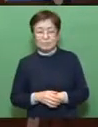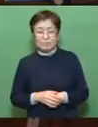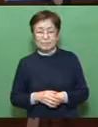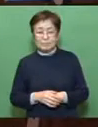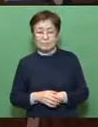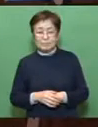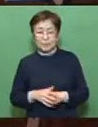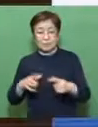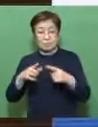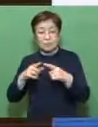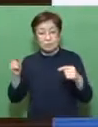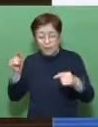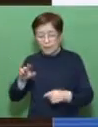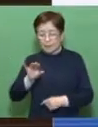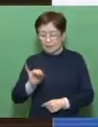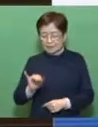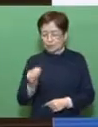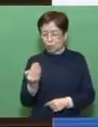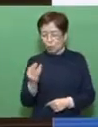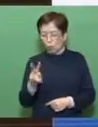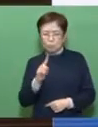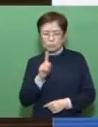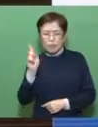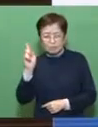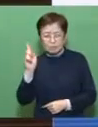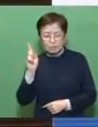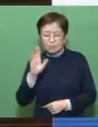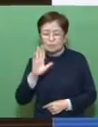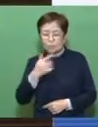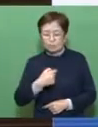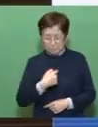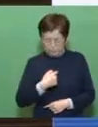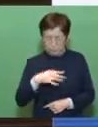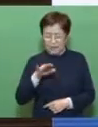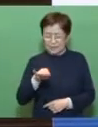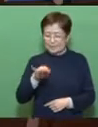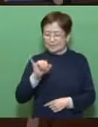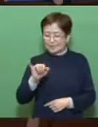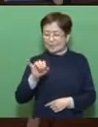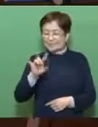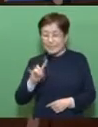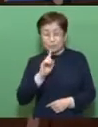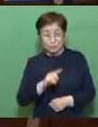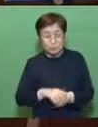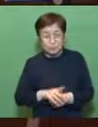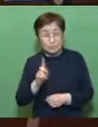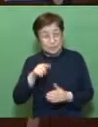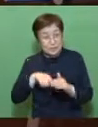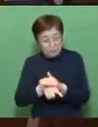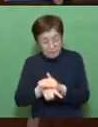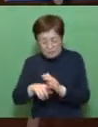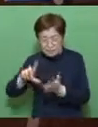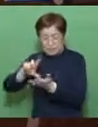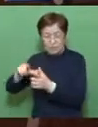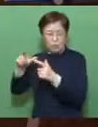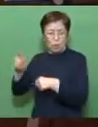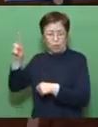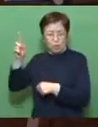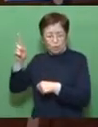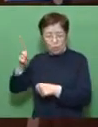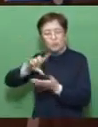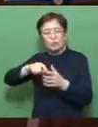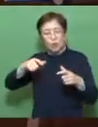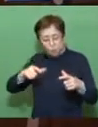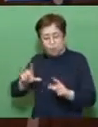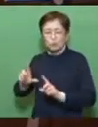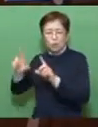は地方と言ってるのに我々地域と言ってそれはなぜかと言うとですねあの中央対地方という